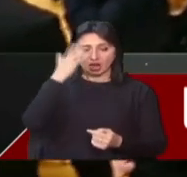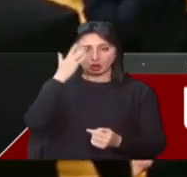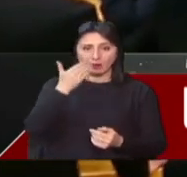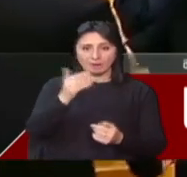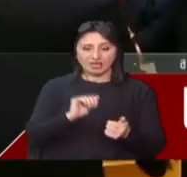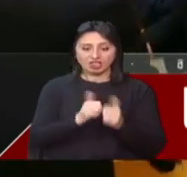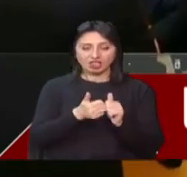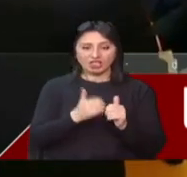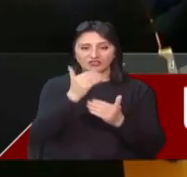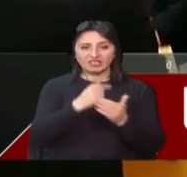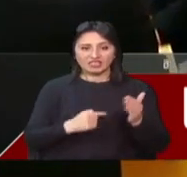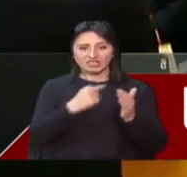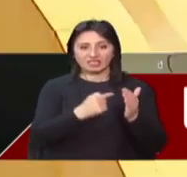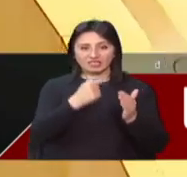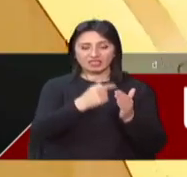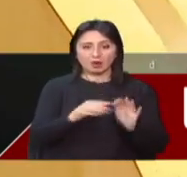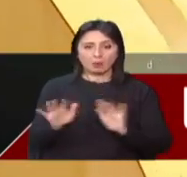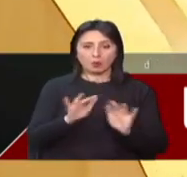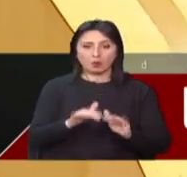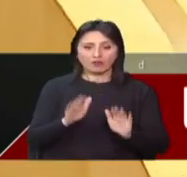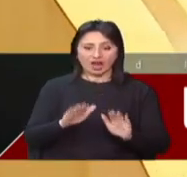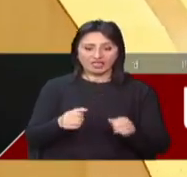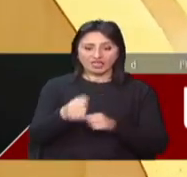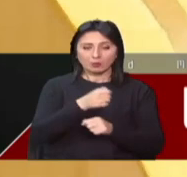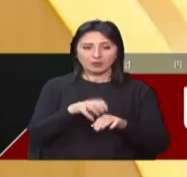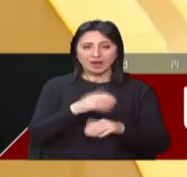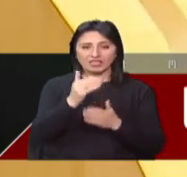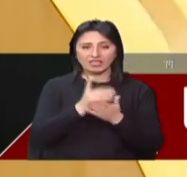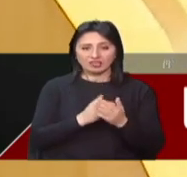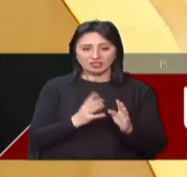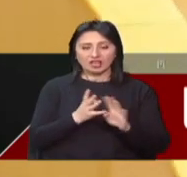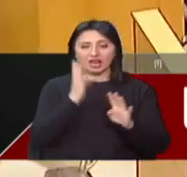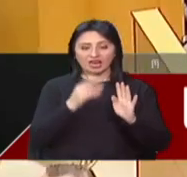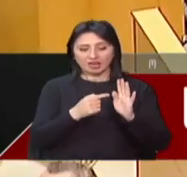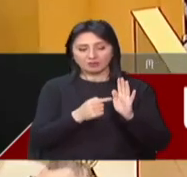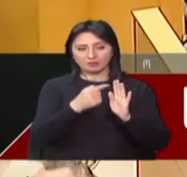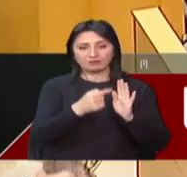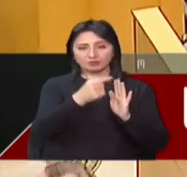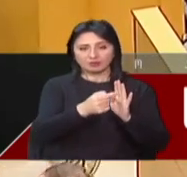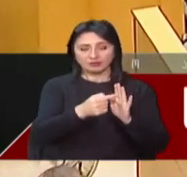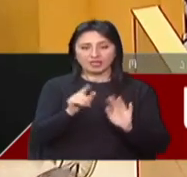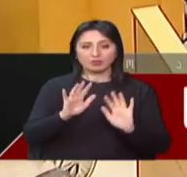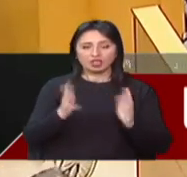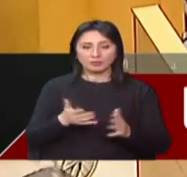ოცნებას მათი ჩანაცვლება შეუძლია. პროცედურულად ადგილმონაცვლე პარტიულ სიაში თანმიმდევრობით მომდევნო ხდება.